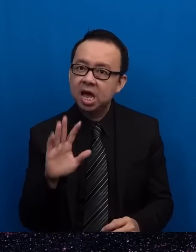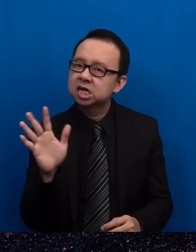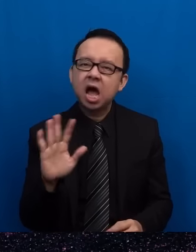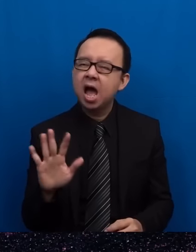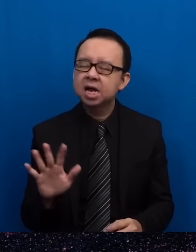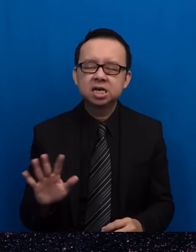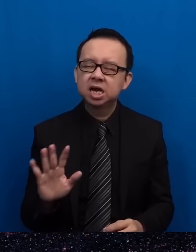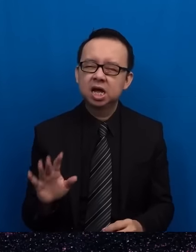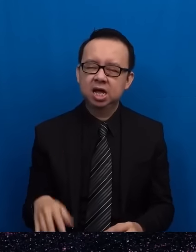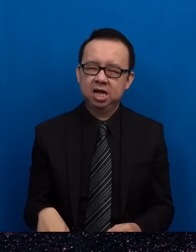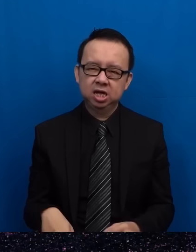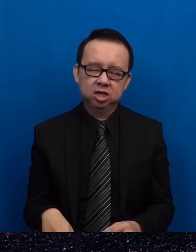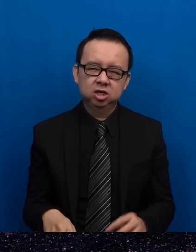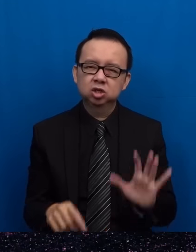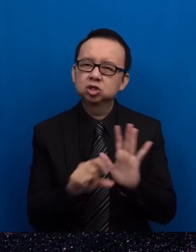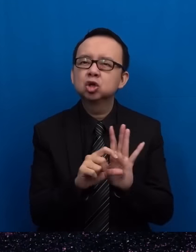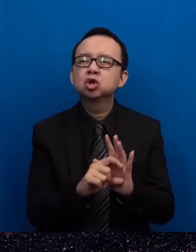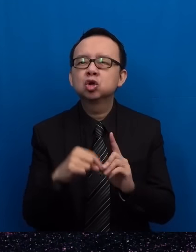masih punya tisu enggak?